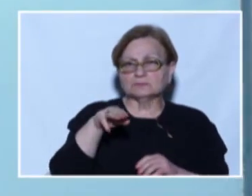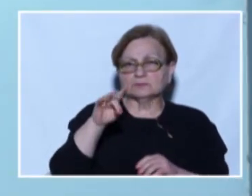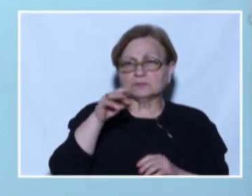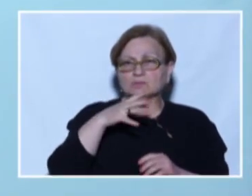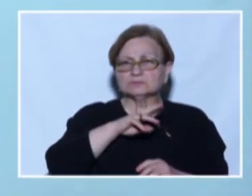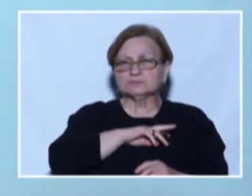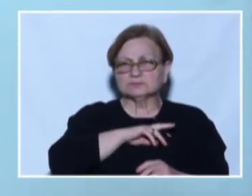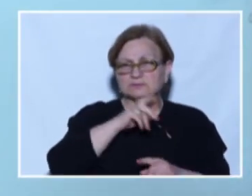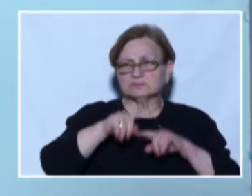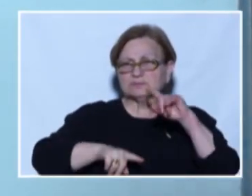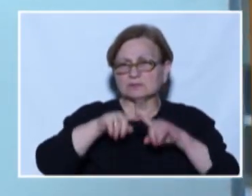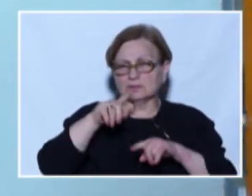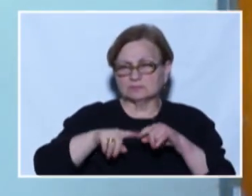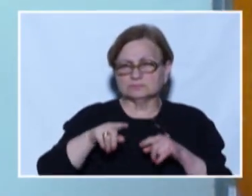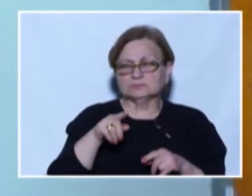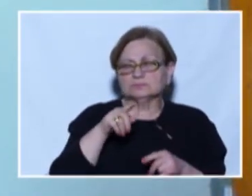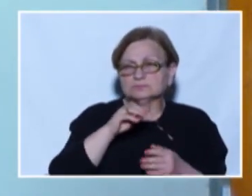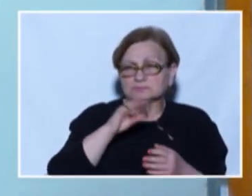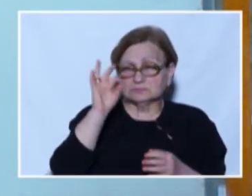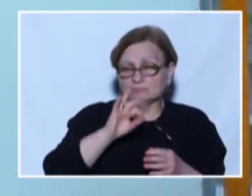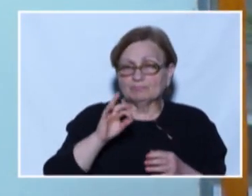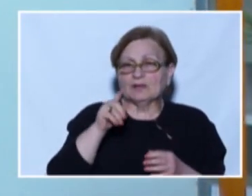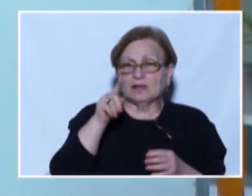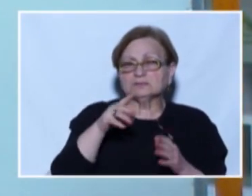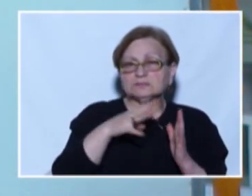ეს წერილი დაიწერა 1905 წელს.